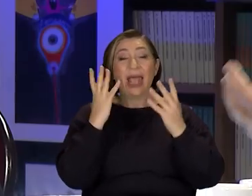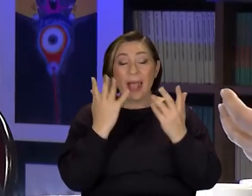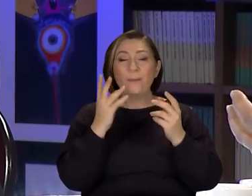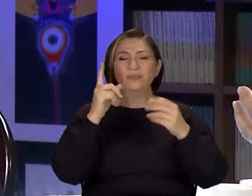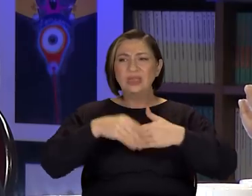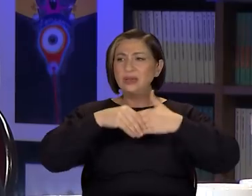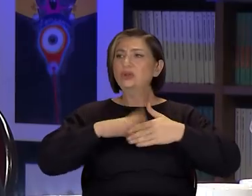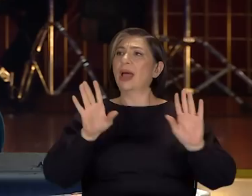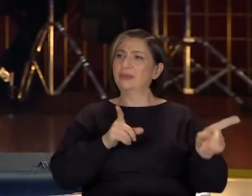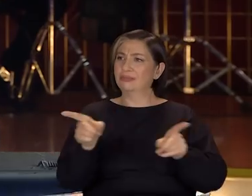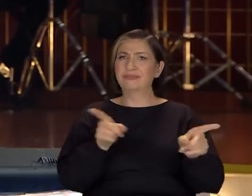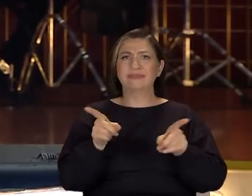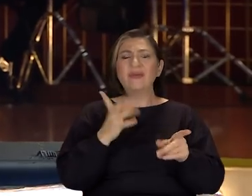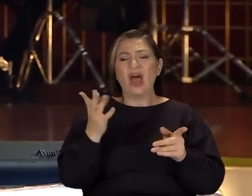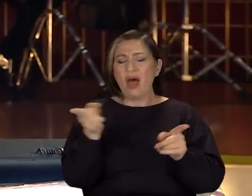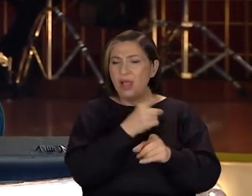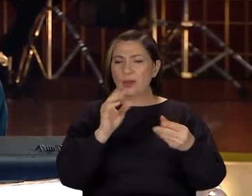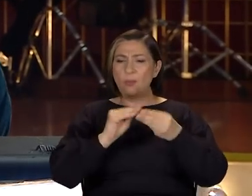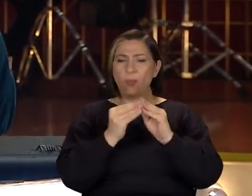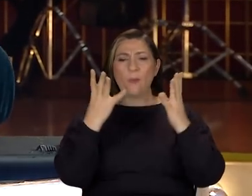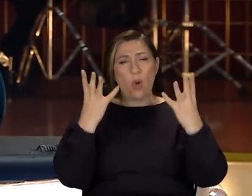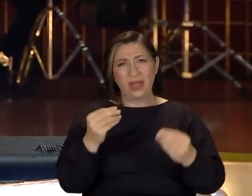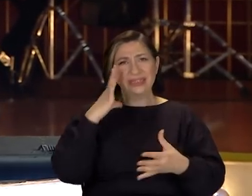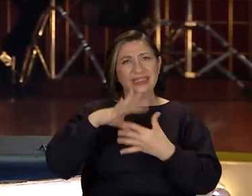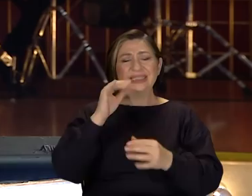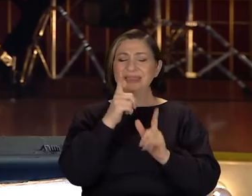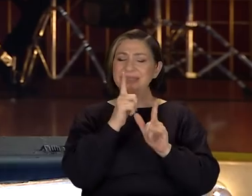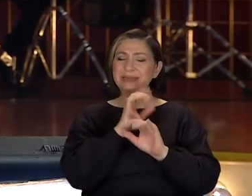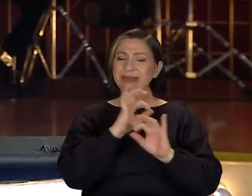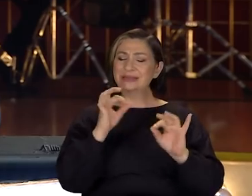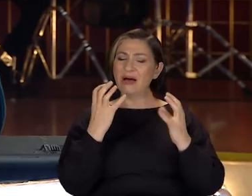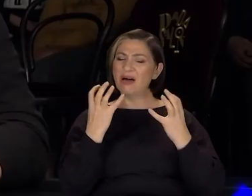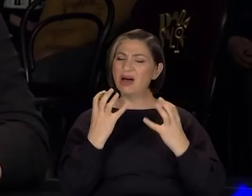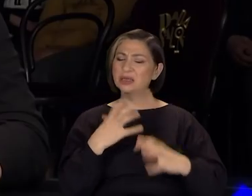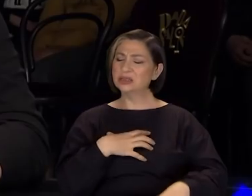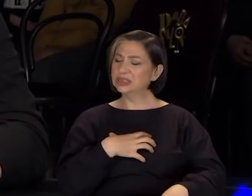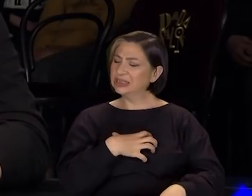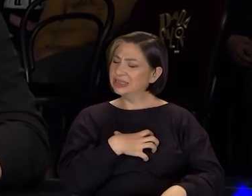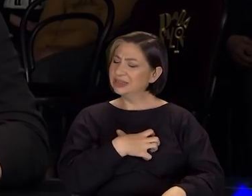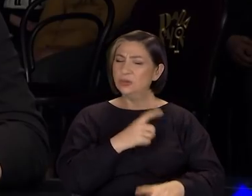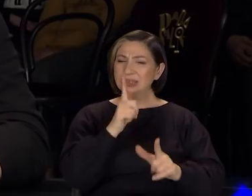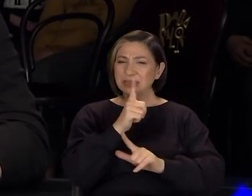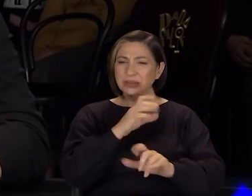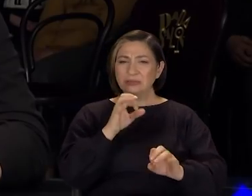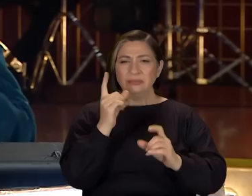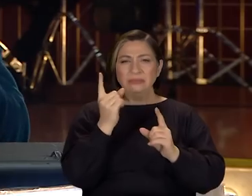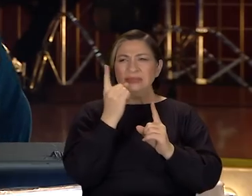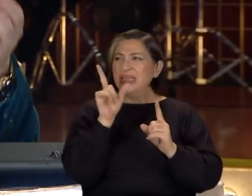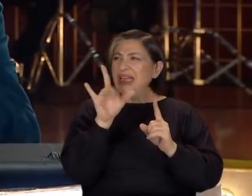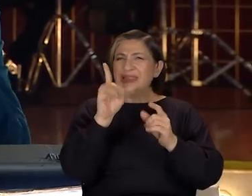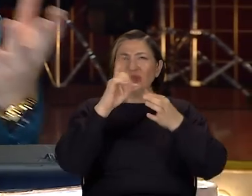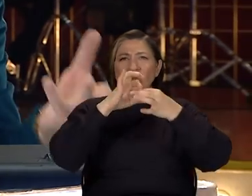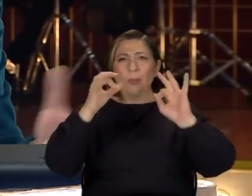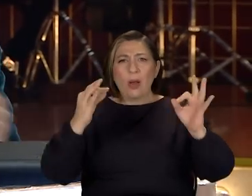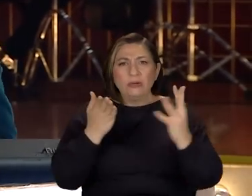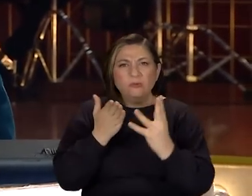pek tanışmayan insanlarda ya da aralarında problem olan insanlarda sessizlikler ağır gelir. Sürekli o sessizlikler şu ya da bu gereksiz